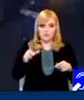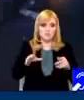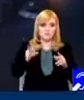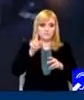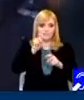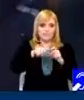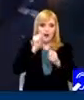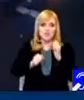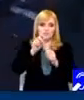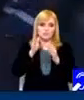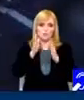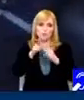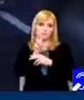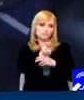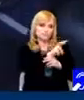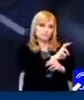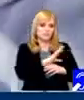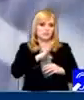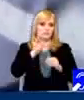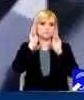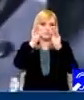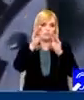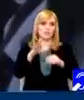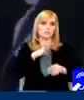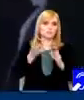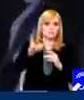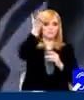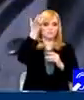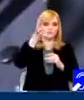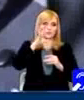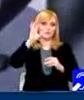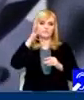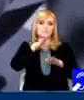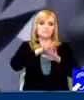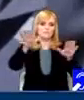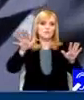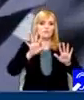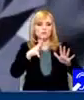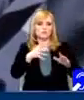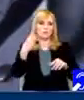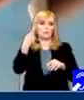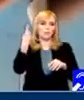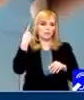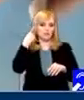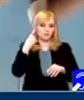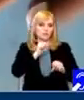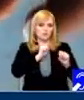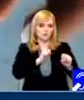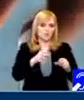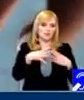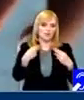națională O casă protejată, o viață salvată. Astfel, până astăzi, pompierii au instalat 960 de detectoare de fum în